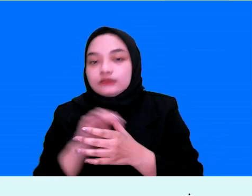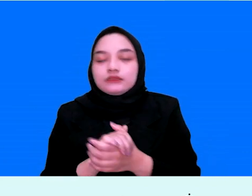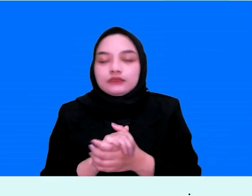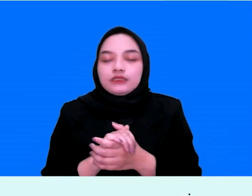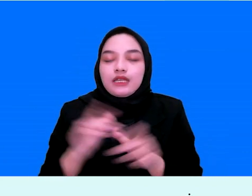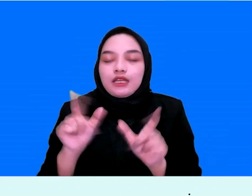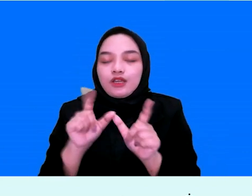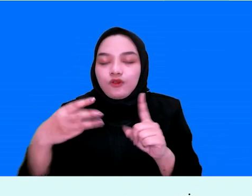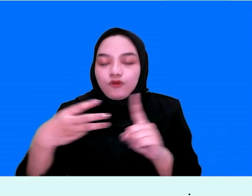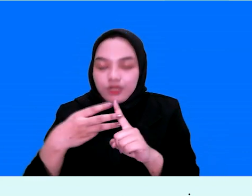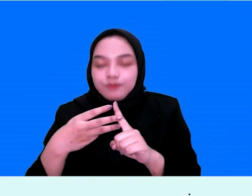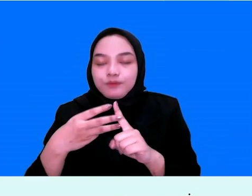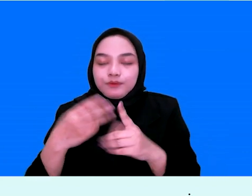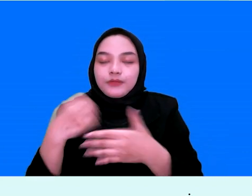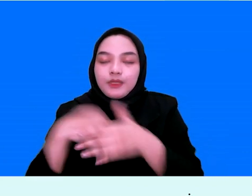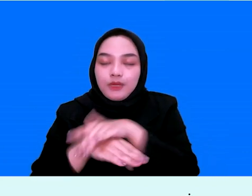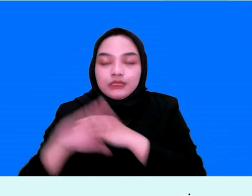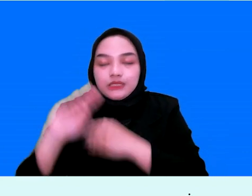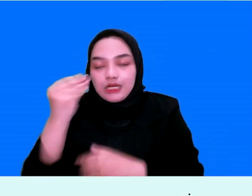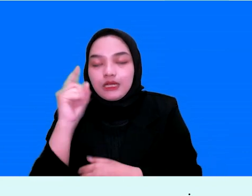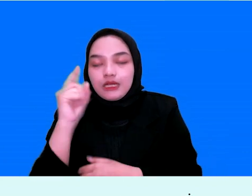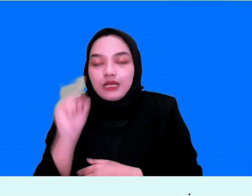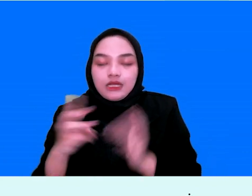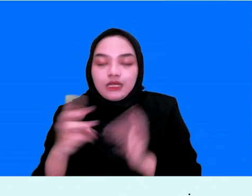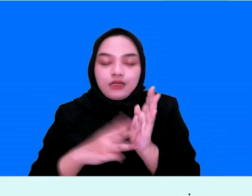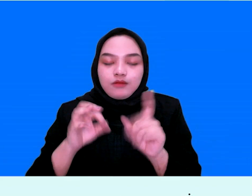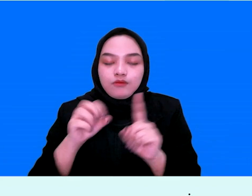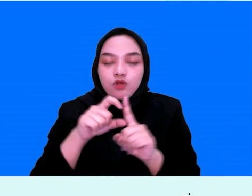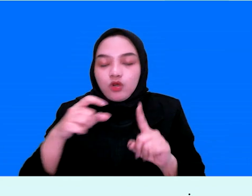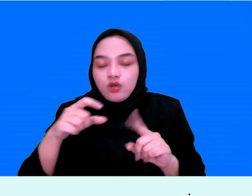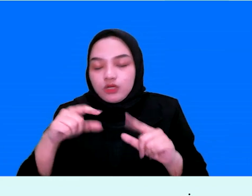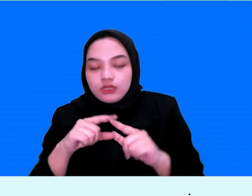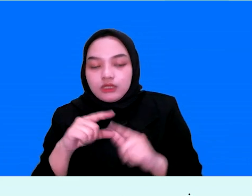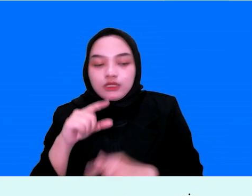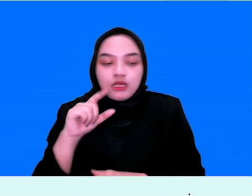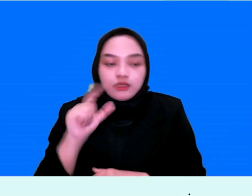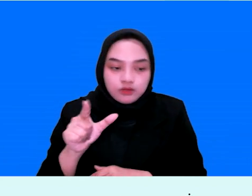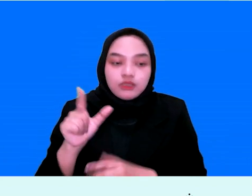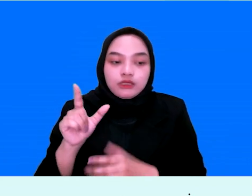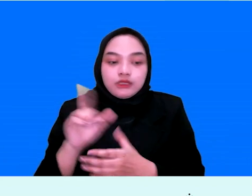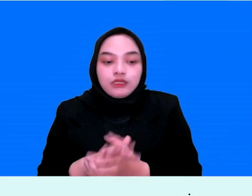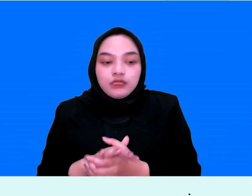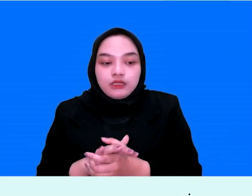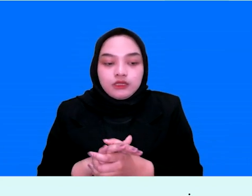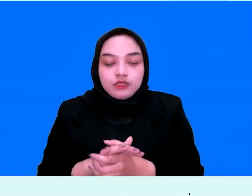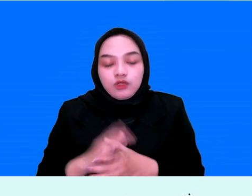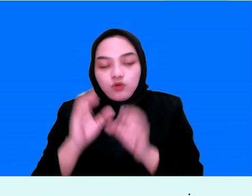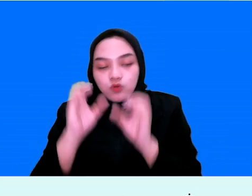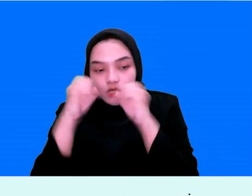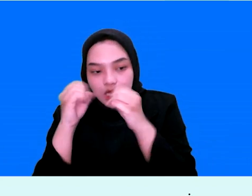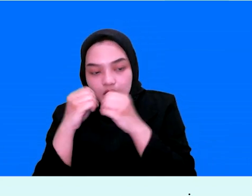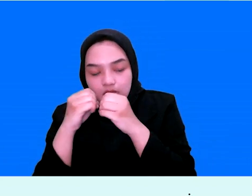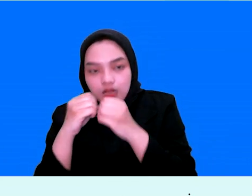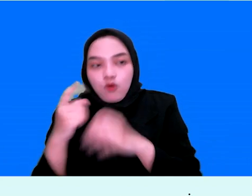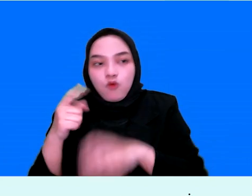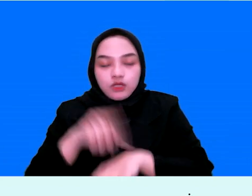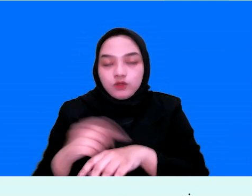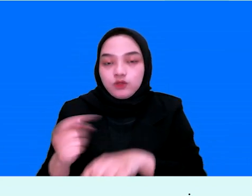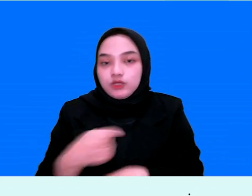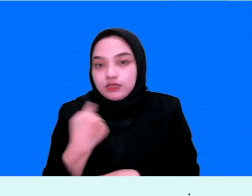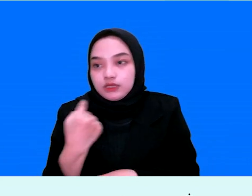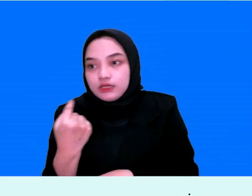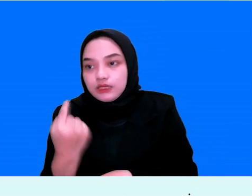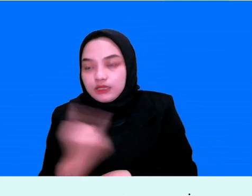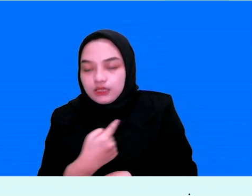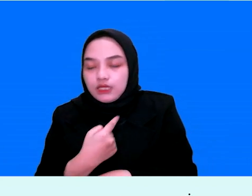testing, di website MRT Jakarta itu terdapat modal pop-up mencari jingle. Dan ketika kami melakukan